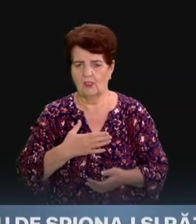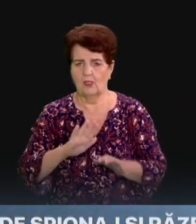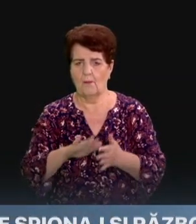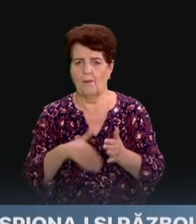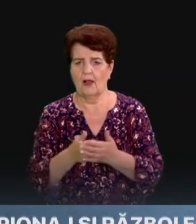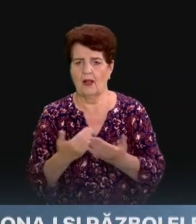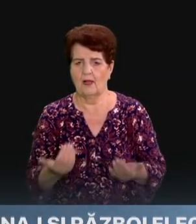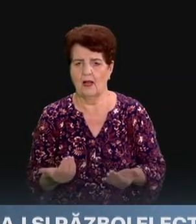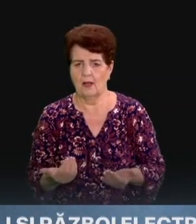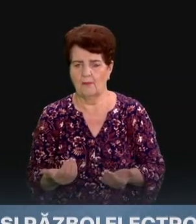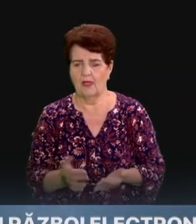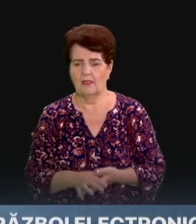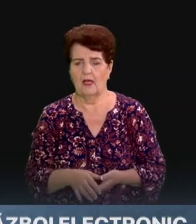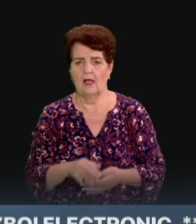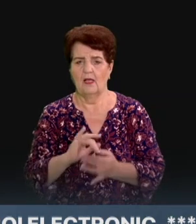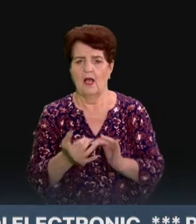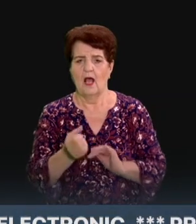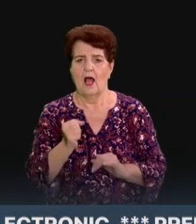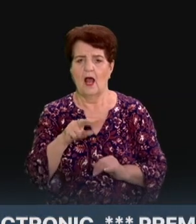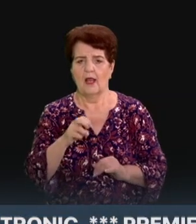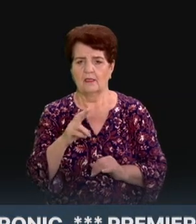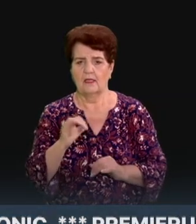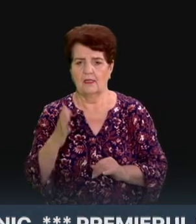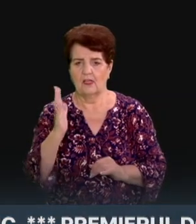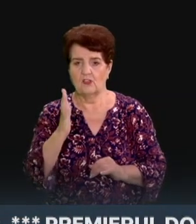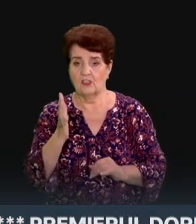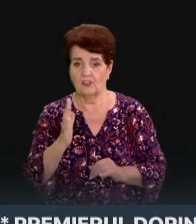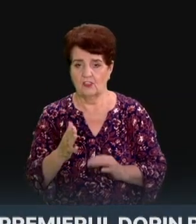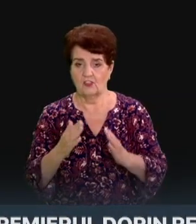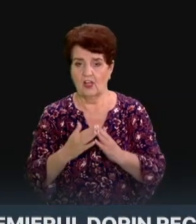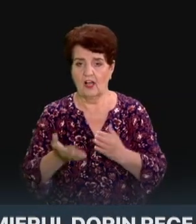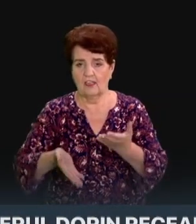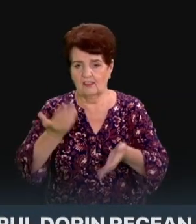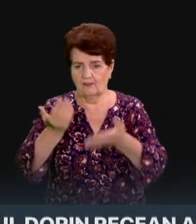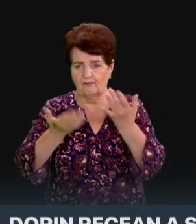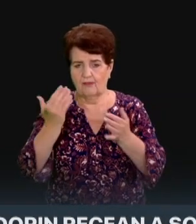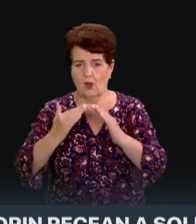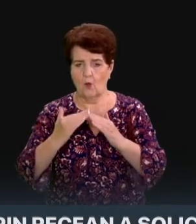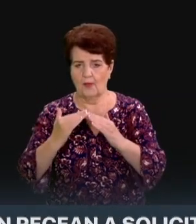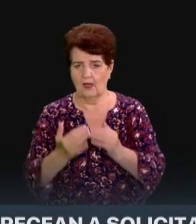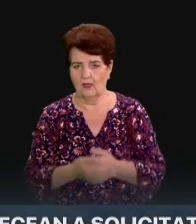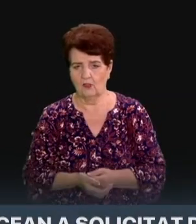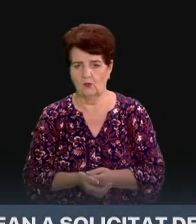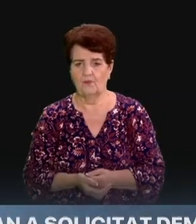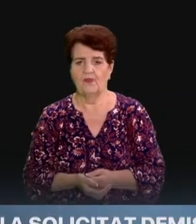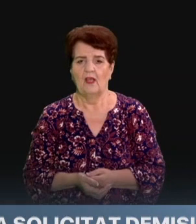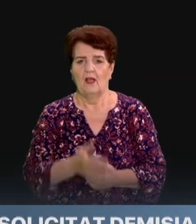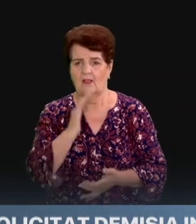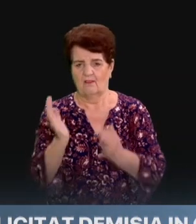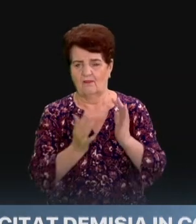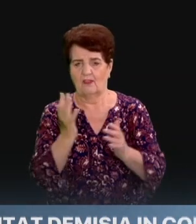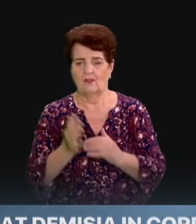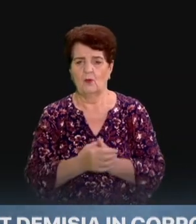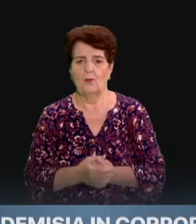am informația în satul Alexandreni, sunt peste 50 de case luate acoperișul, în Edineț numărul lor probabil va fi la nivel de